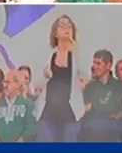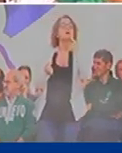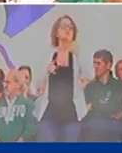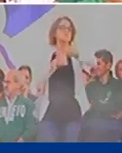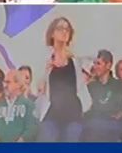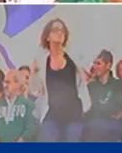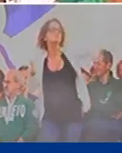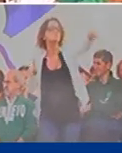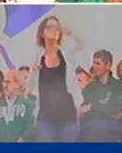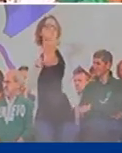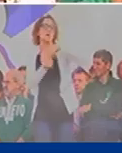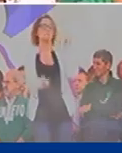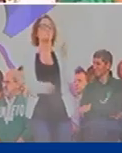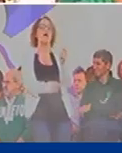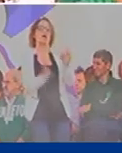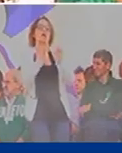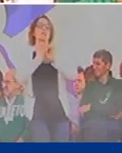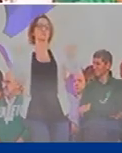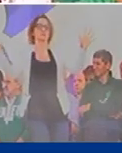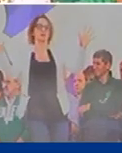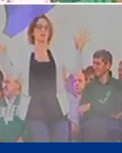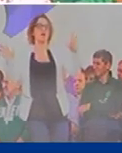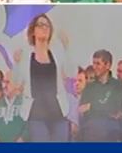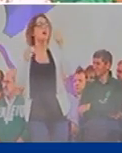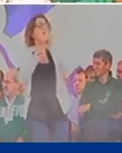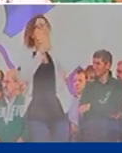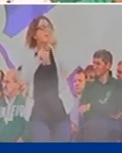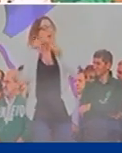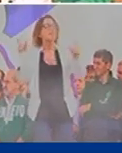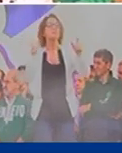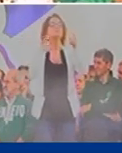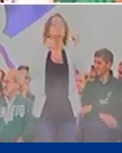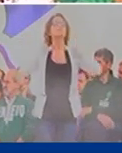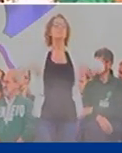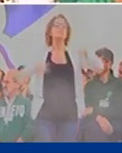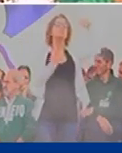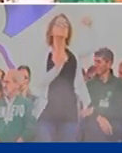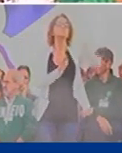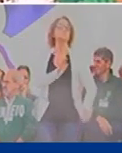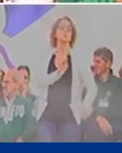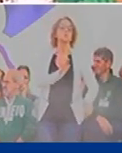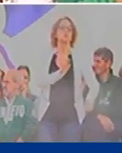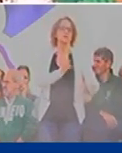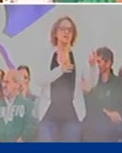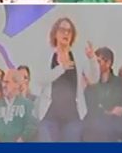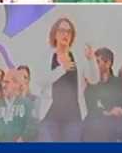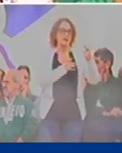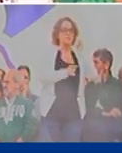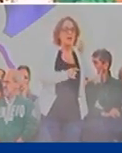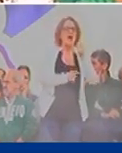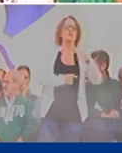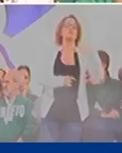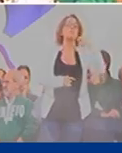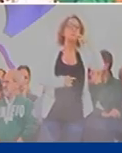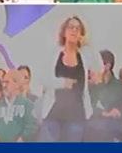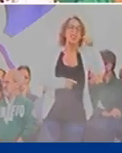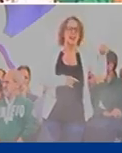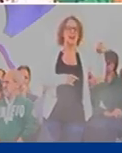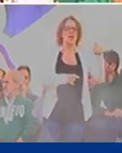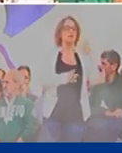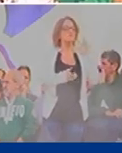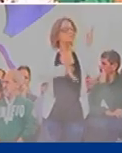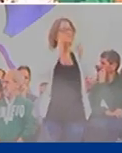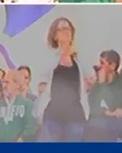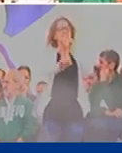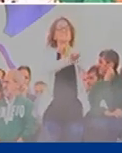nostra libertà, ma sono stati milioni di cittadini del Sud che ci hanno rimesso la pelle, sono stati trattati per schiavi